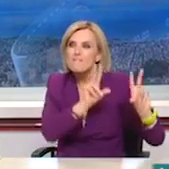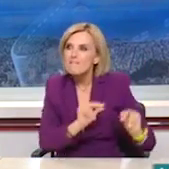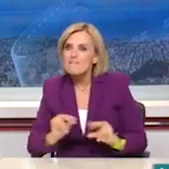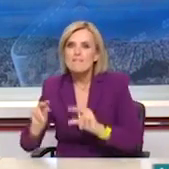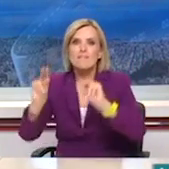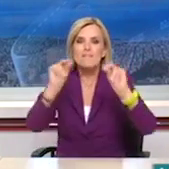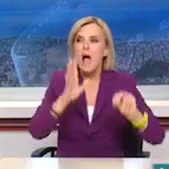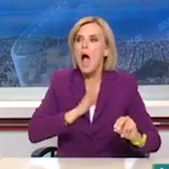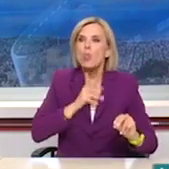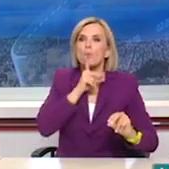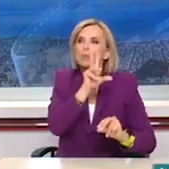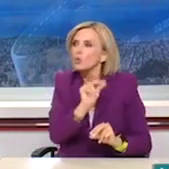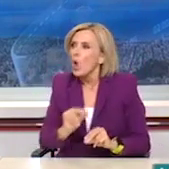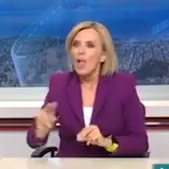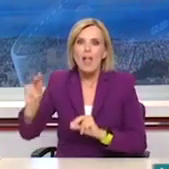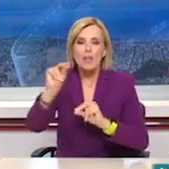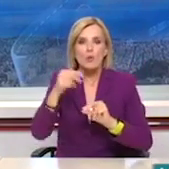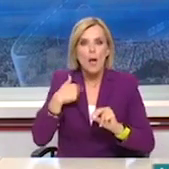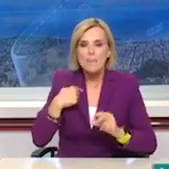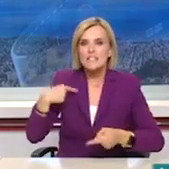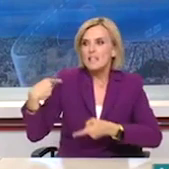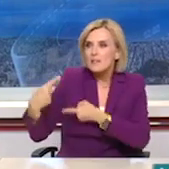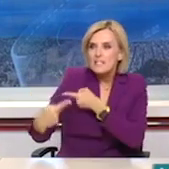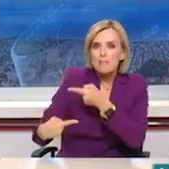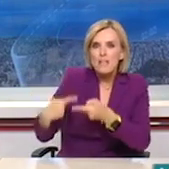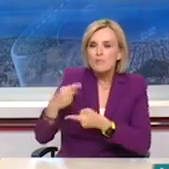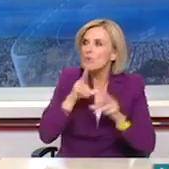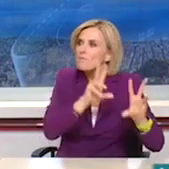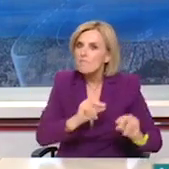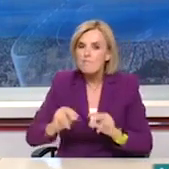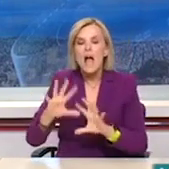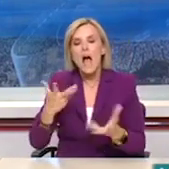εκατομμύρια ανθρώπους να πέρασαν τον κάβο του ιού και εκατοντάδες άλλες χιλιάδες να μην τα καταφέρνουν.